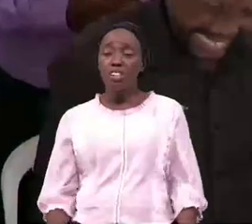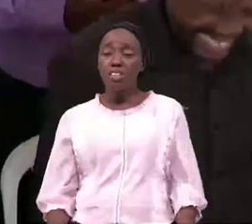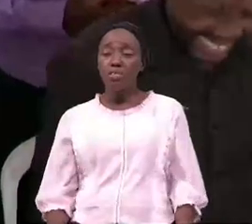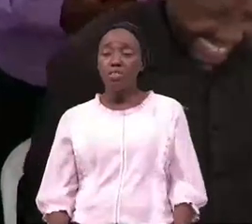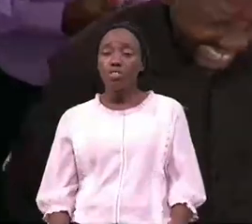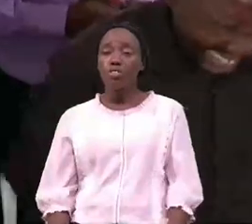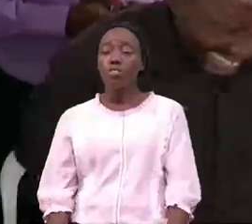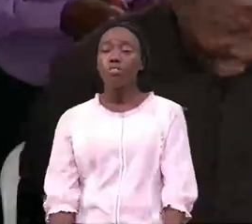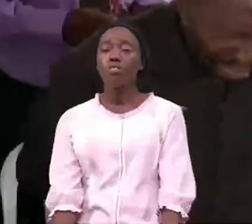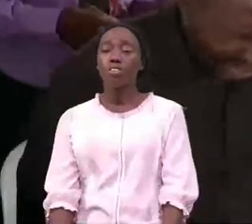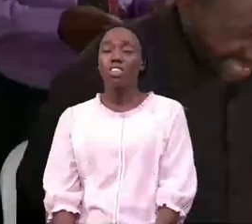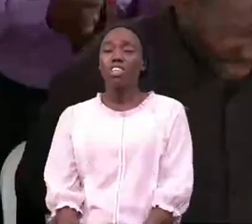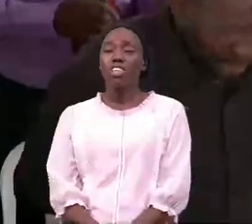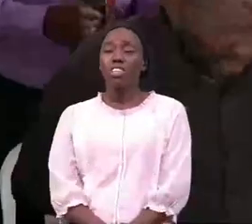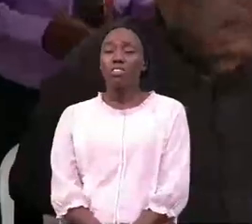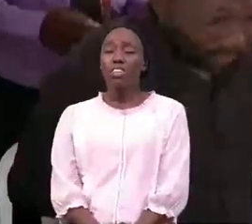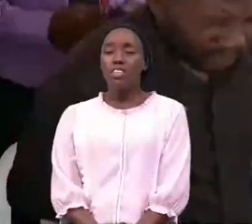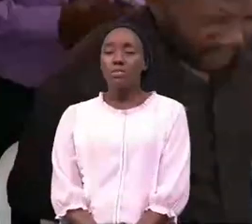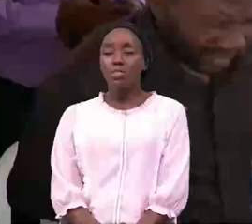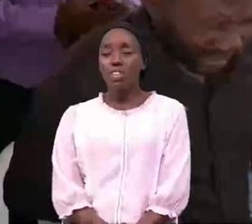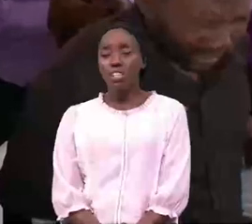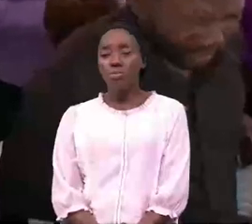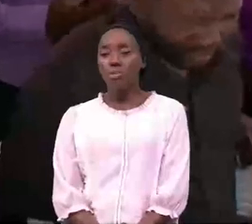C'est un grand jour.